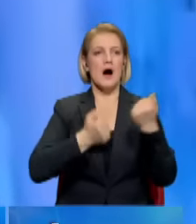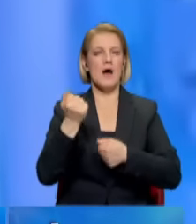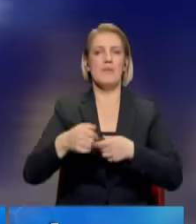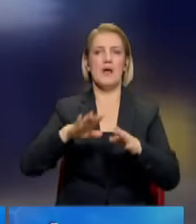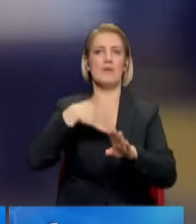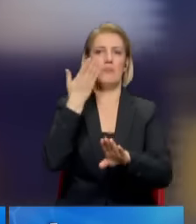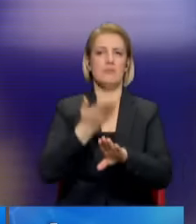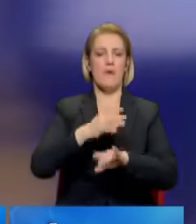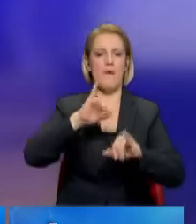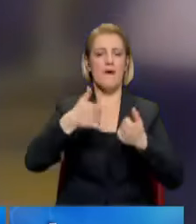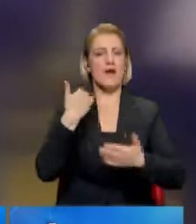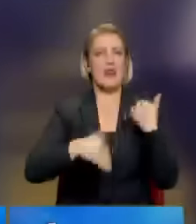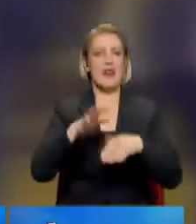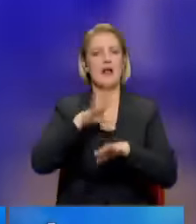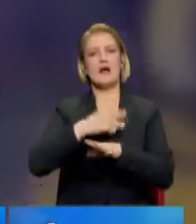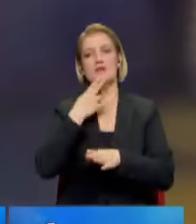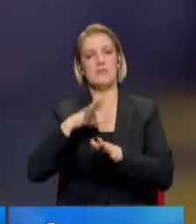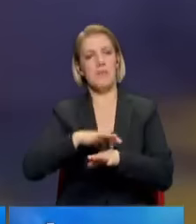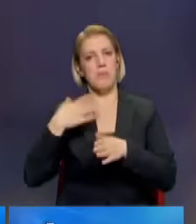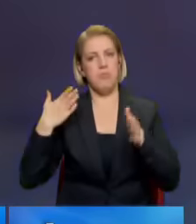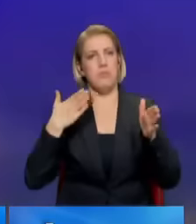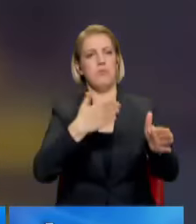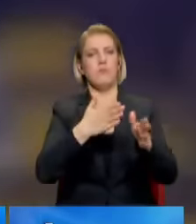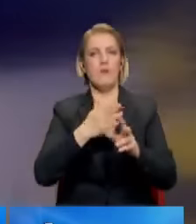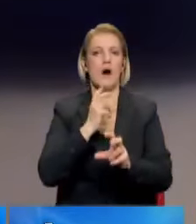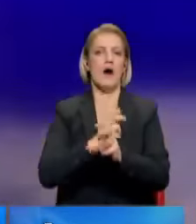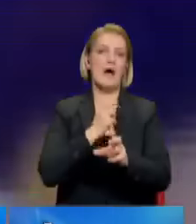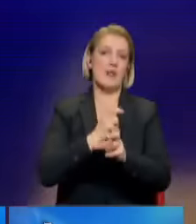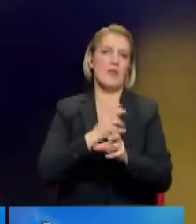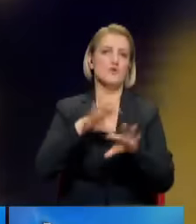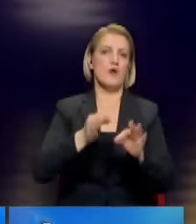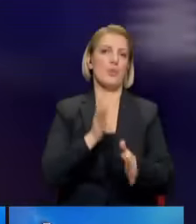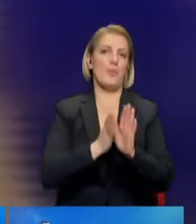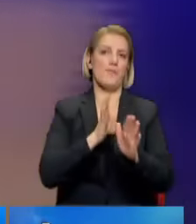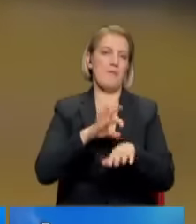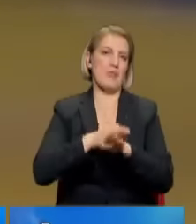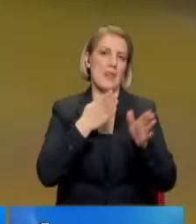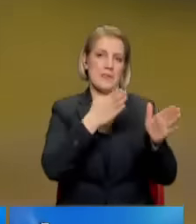üstüne düştü. Ağır yaralanan kadın hastaneye kaldırıldı. Hayati tehlikesi sürüyor.